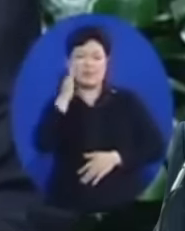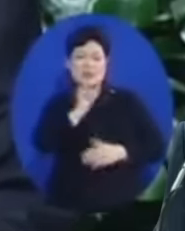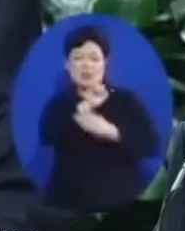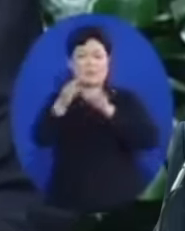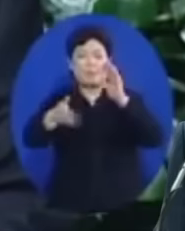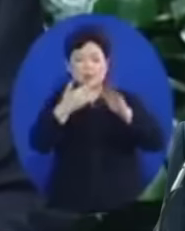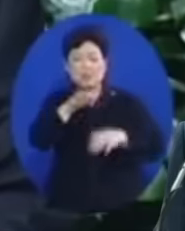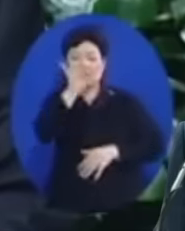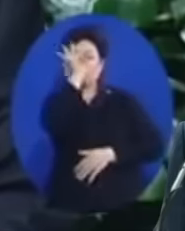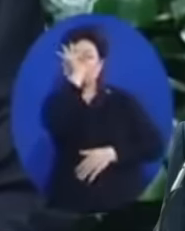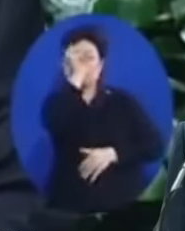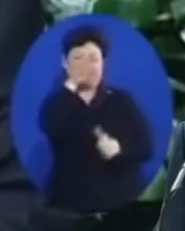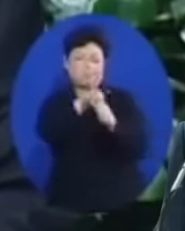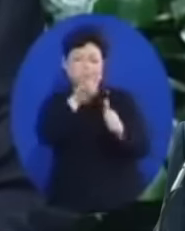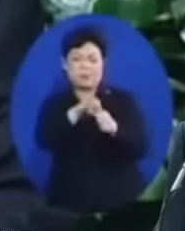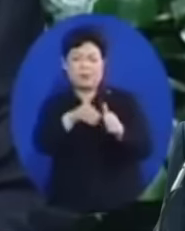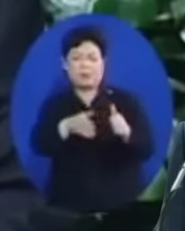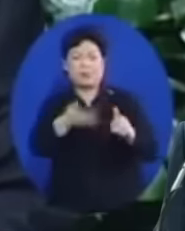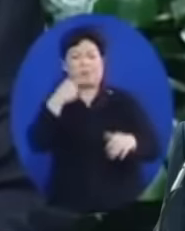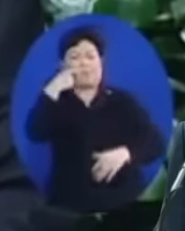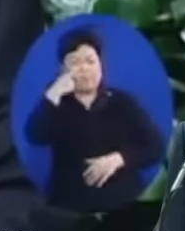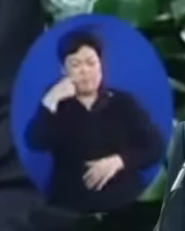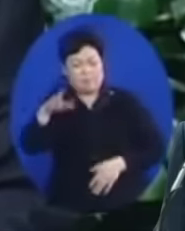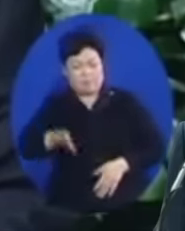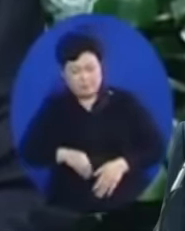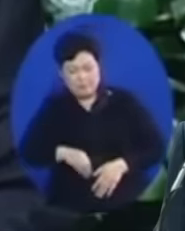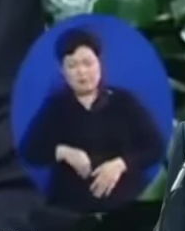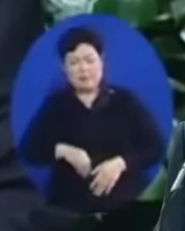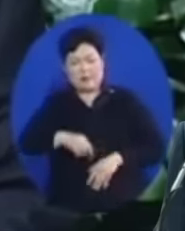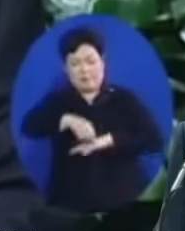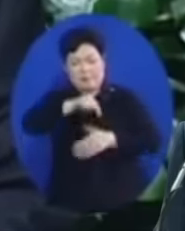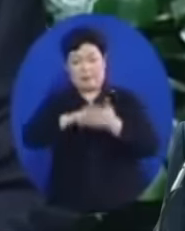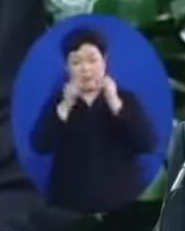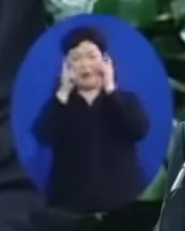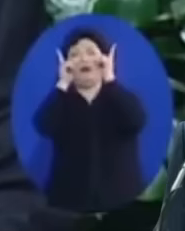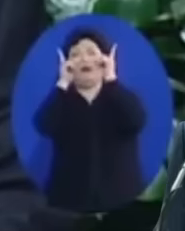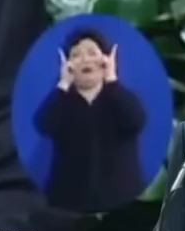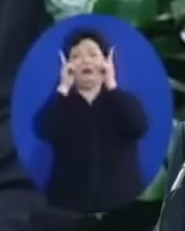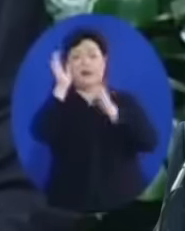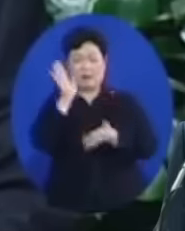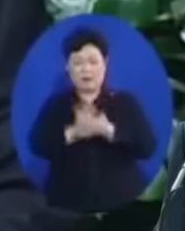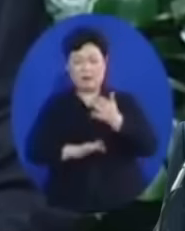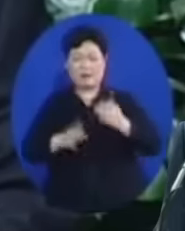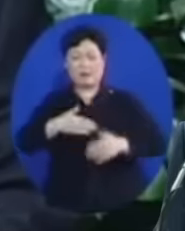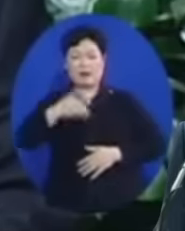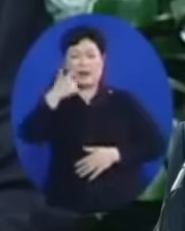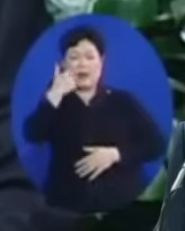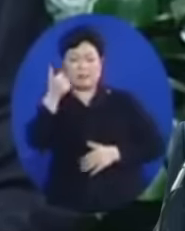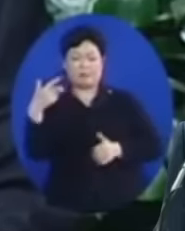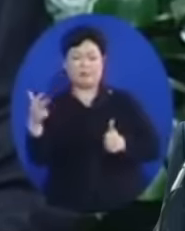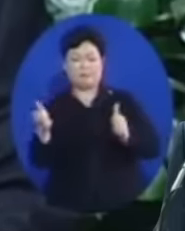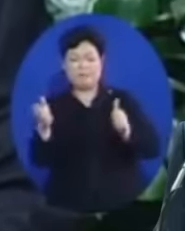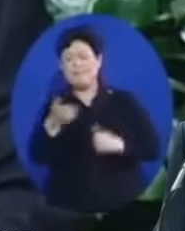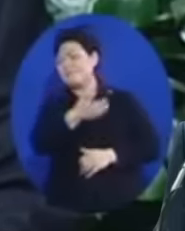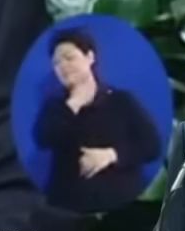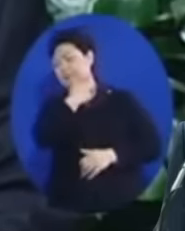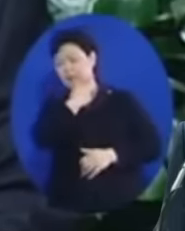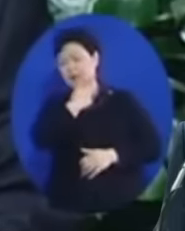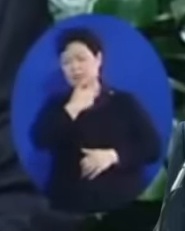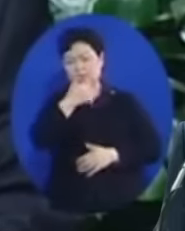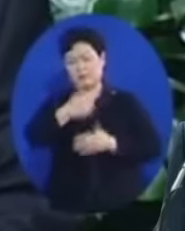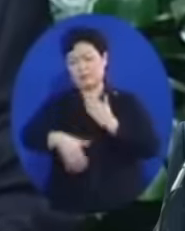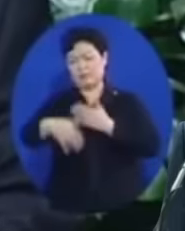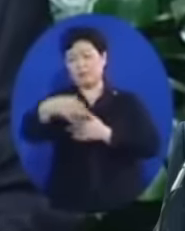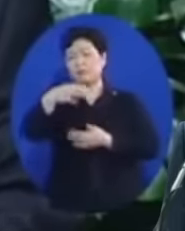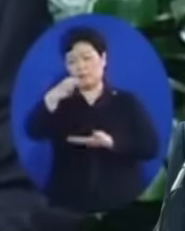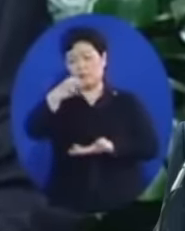물리고 배불리 못 먹었습니다. 그러자 그가 마음에 깨달았습니다. 내가 아버지를 배반하고 상속을 가져와서